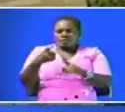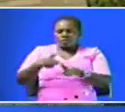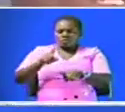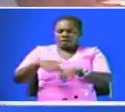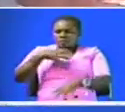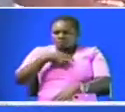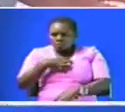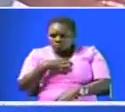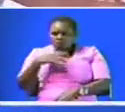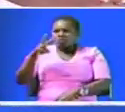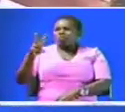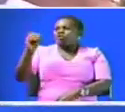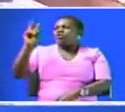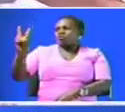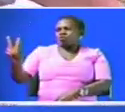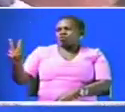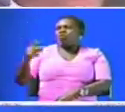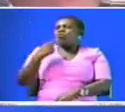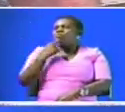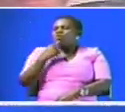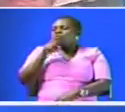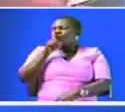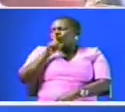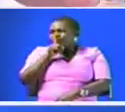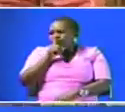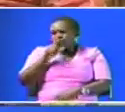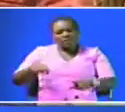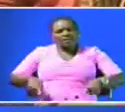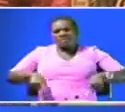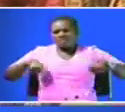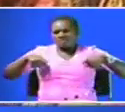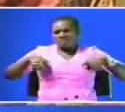in 2002, Mzee Moi has led a quiet and eventful